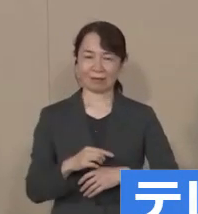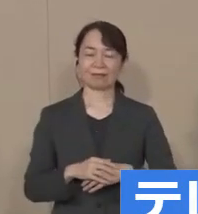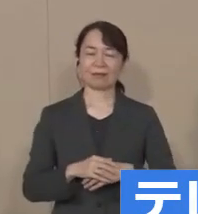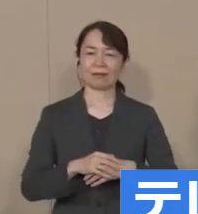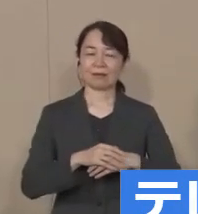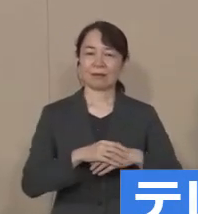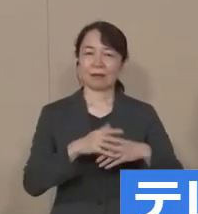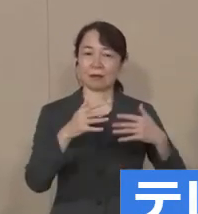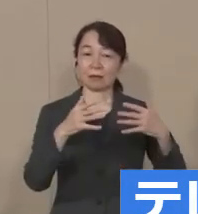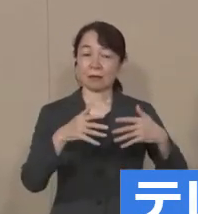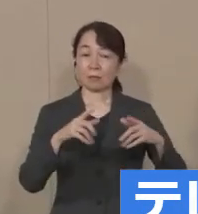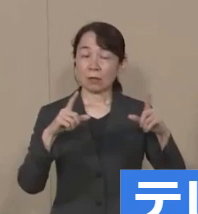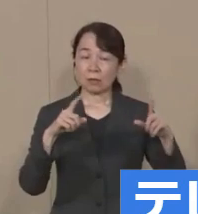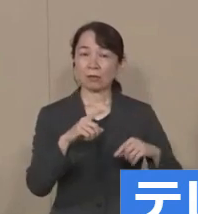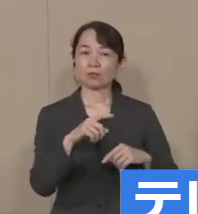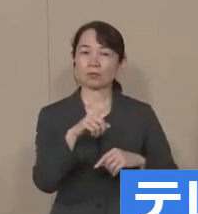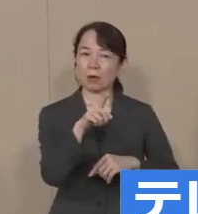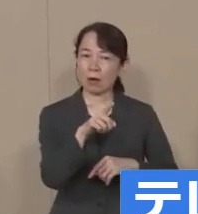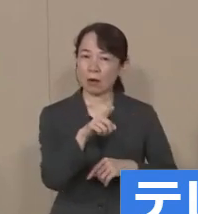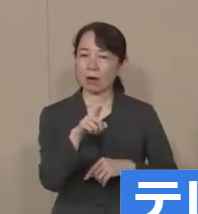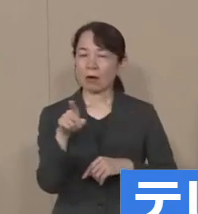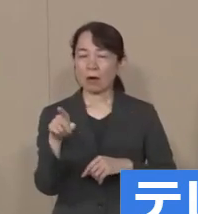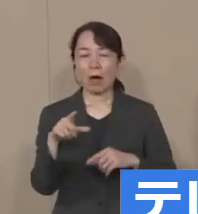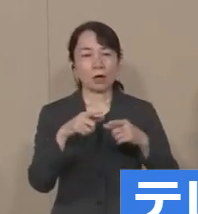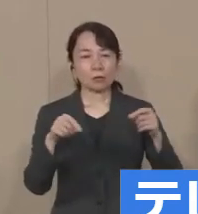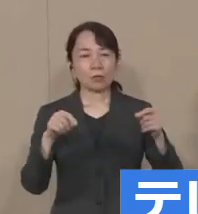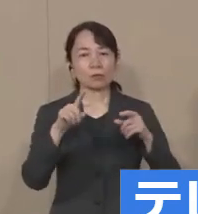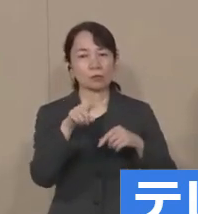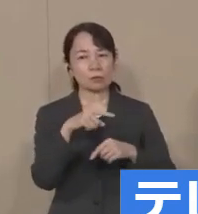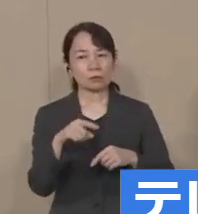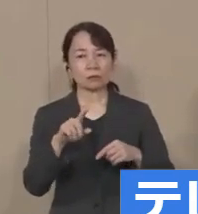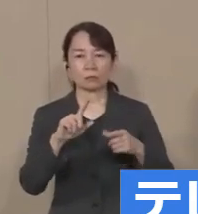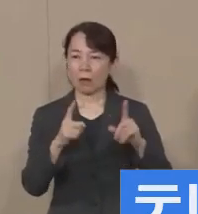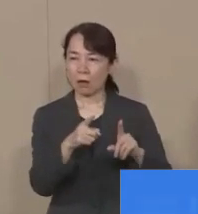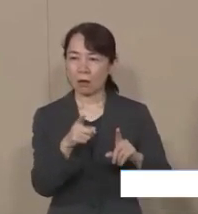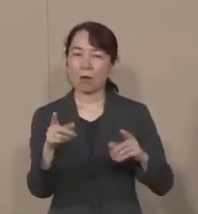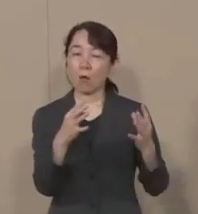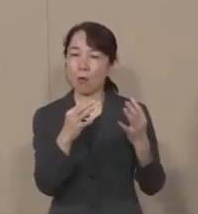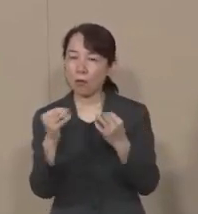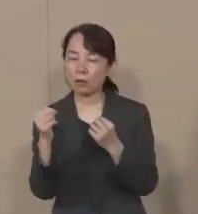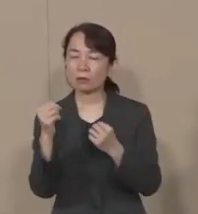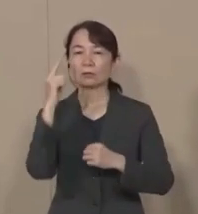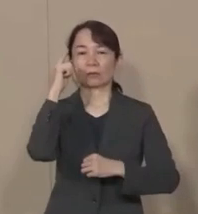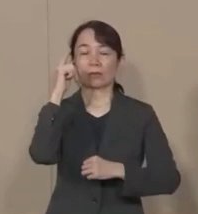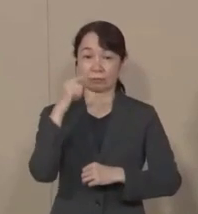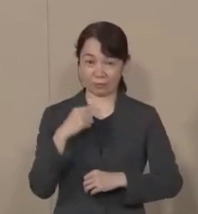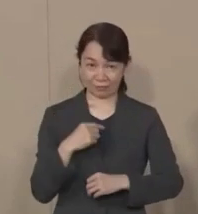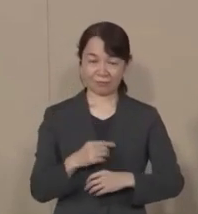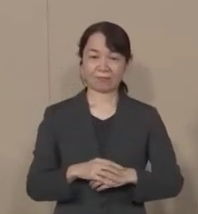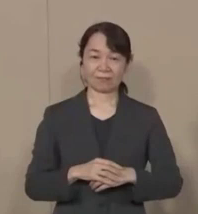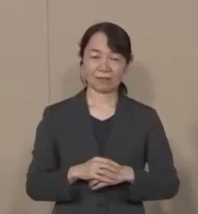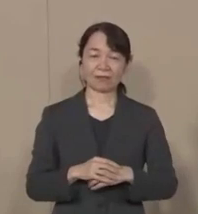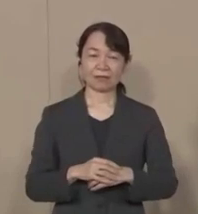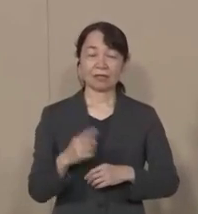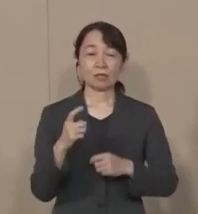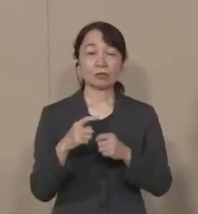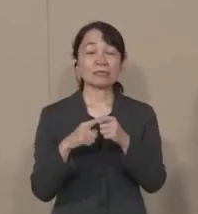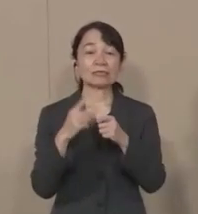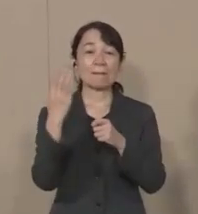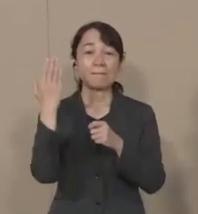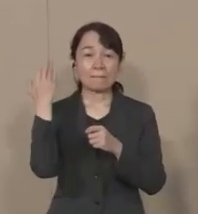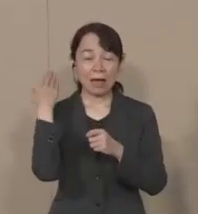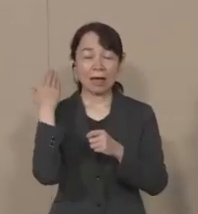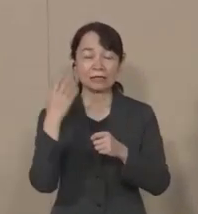あの人もこの人も日本人ではないと気がつきました11年前にフジテレビ